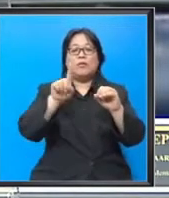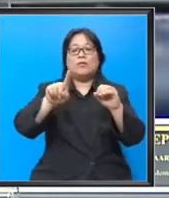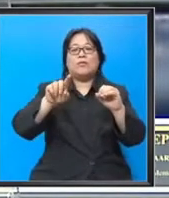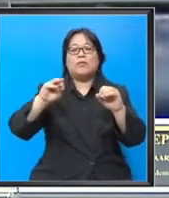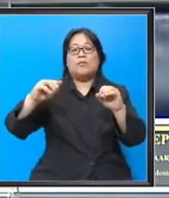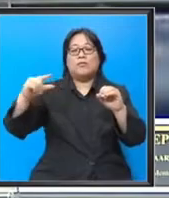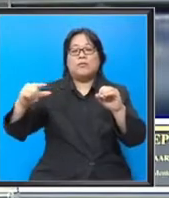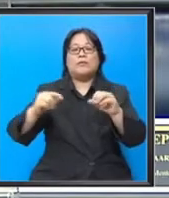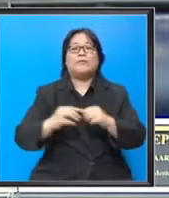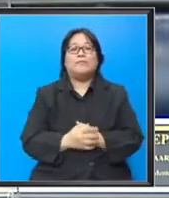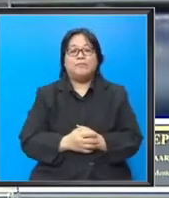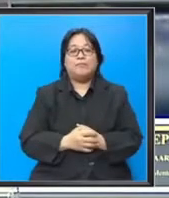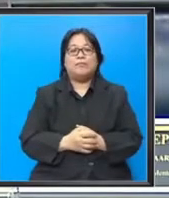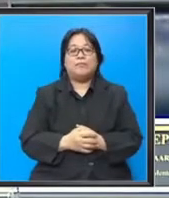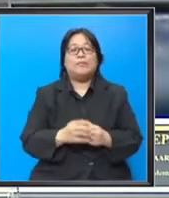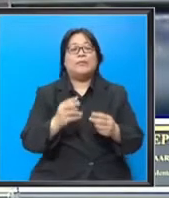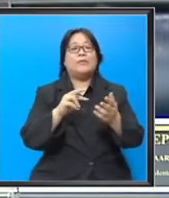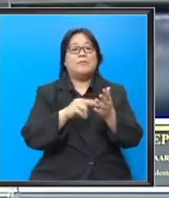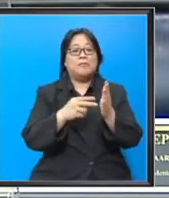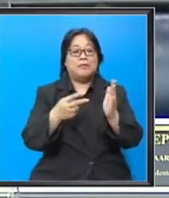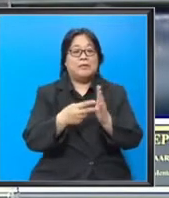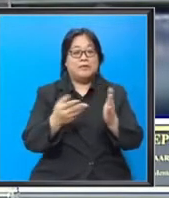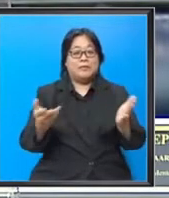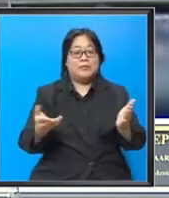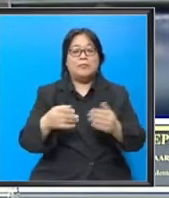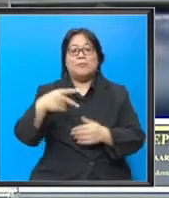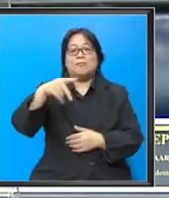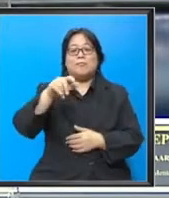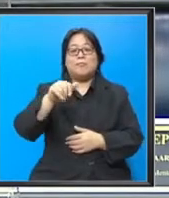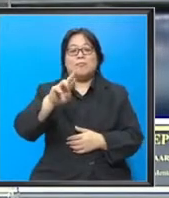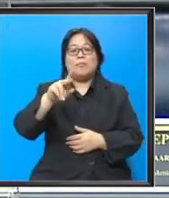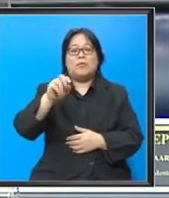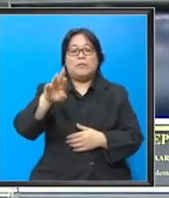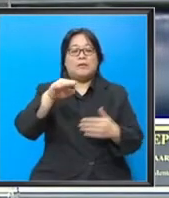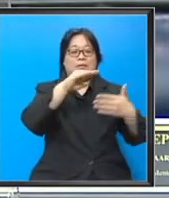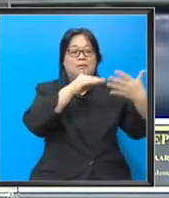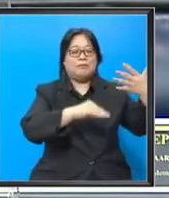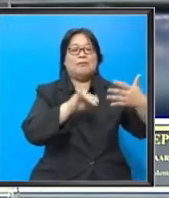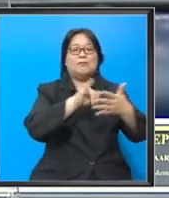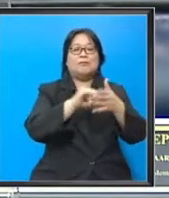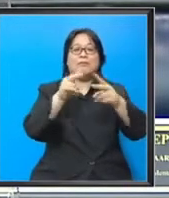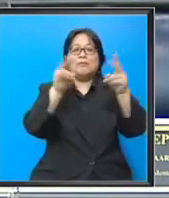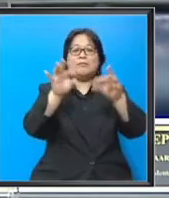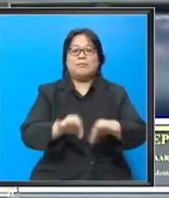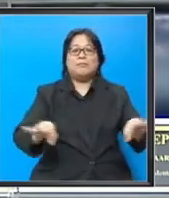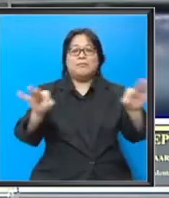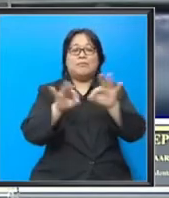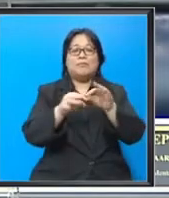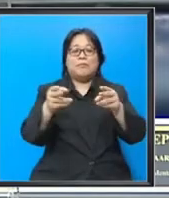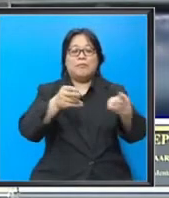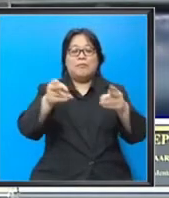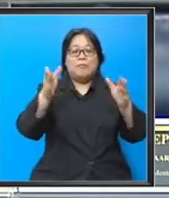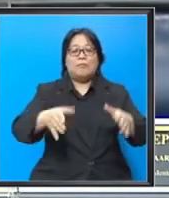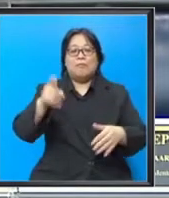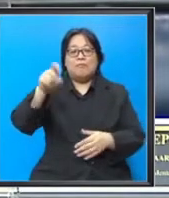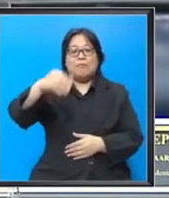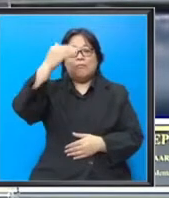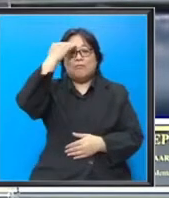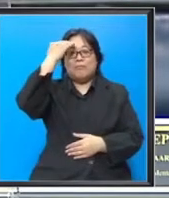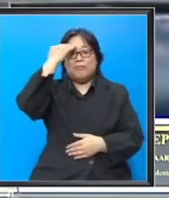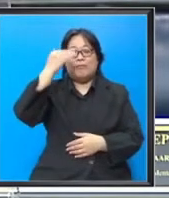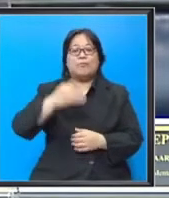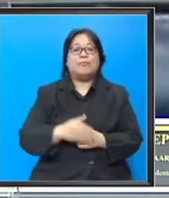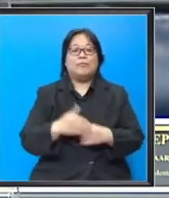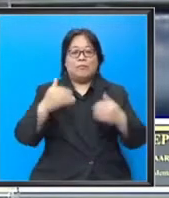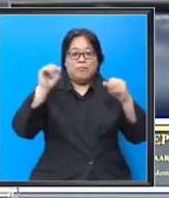miligram per liter Dari pendek kata Paramita panen tersebut juga sangat penting diketahui oleh para peternak supaya